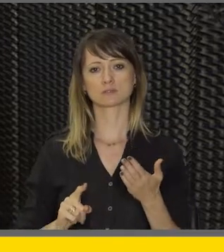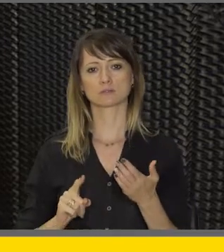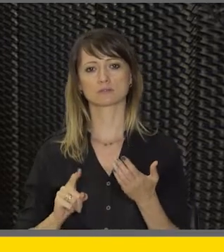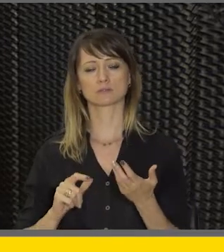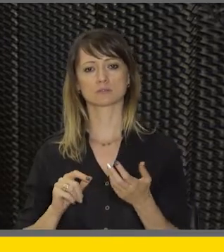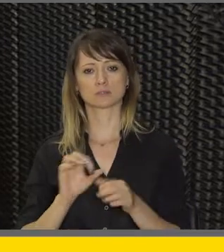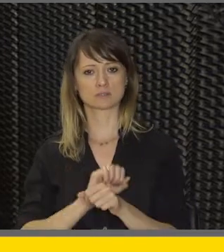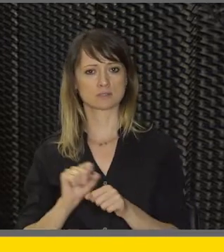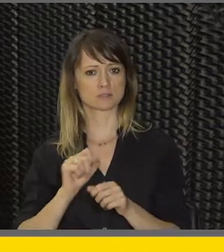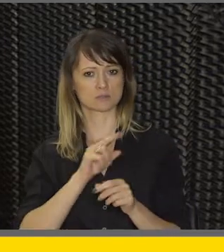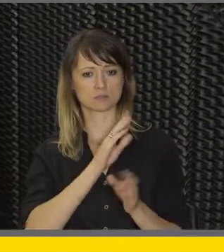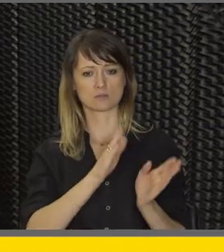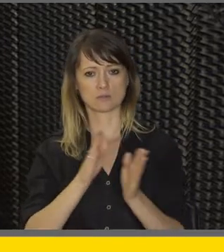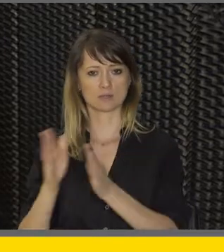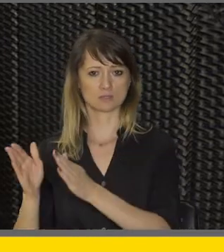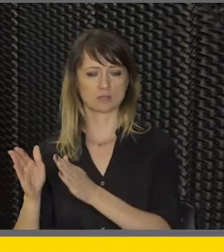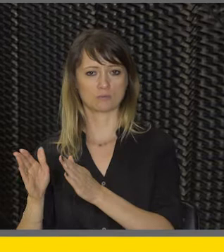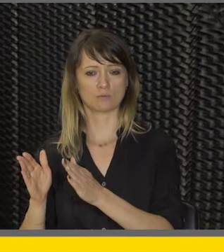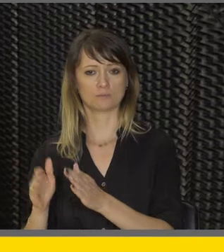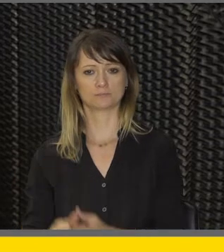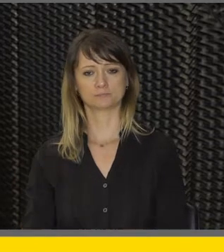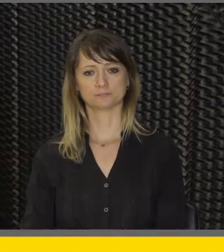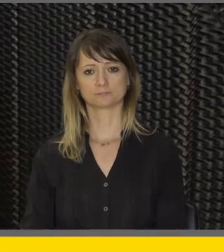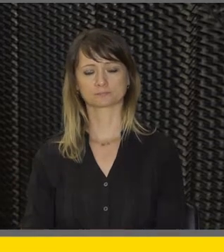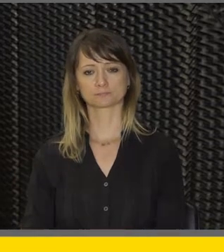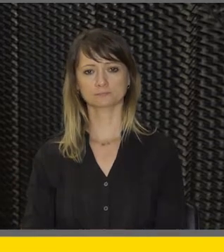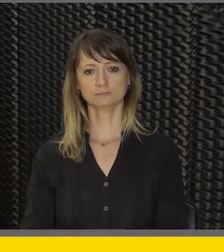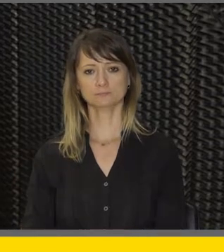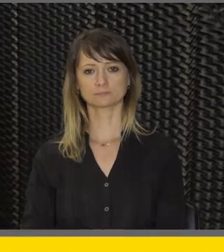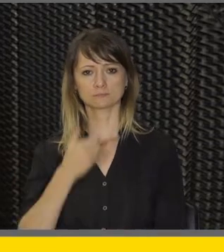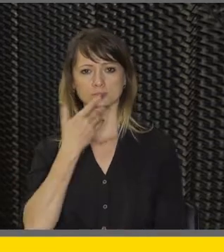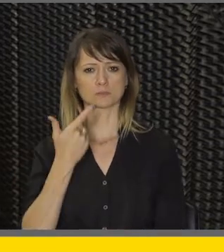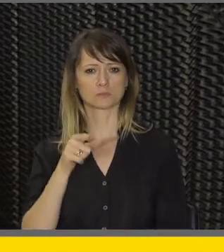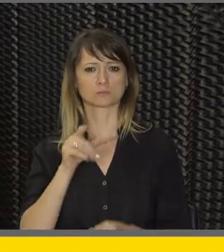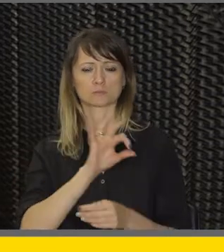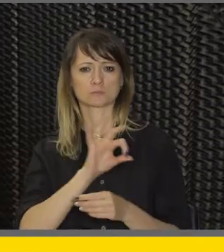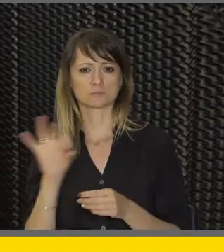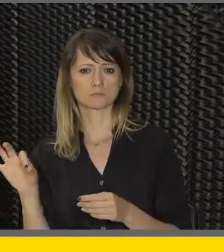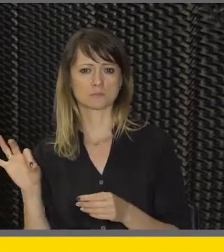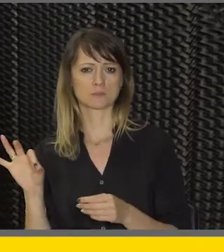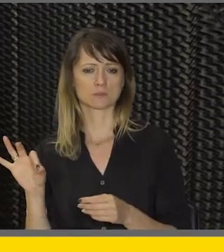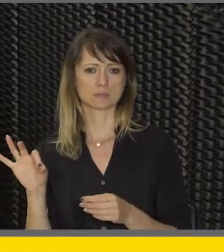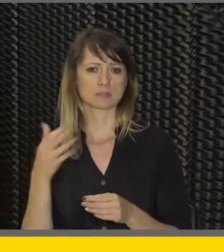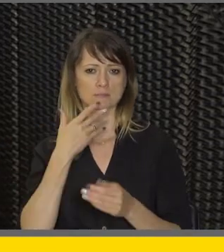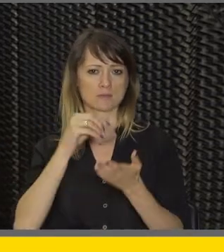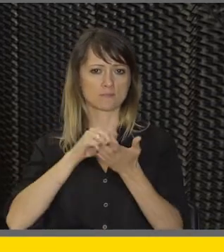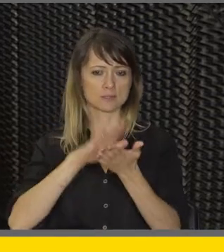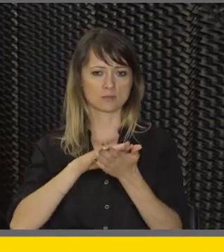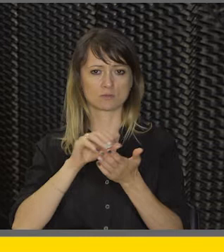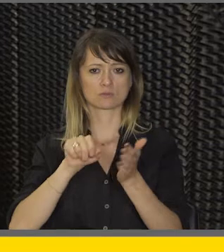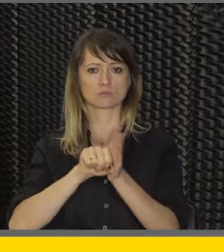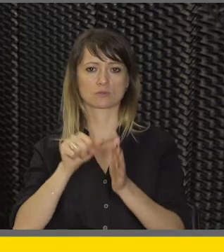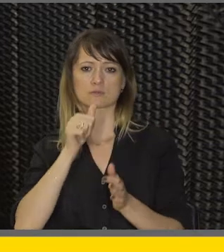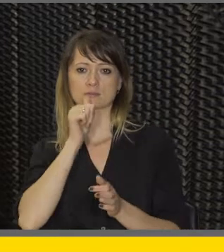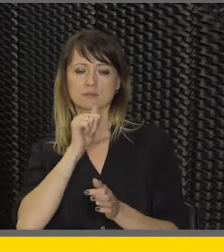odniesienie. A więc nie jest tak, że te specjalizacje, które u nas funkcjonują, to one w zieloną gospodarkę się nie wpisują, skasuj, bo to teraz nie